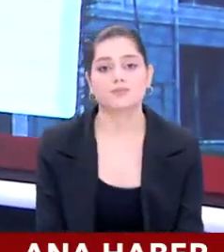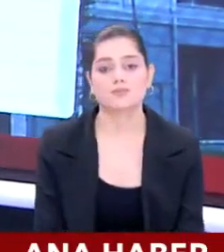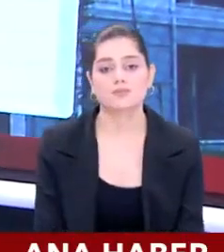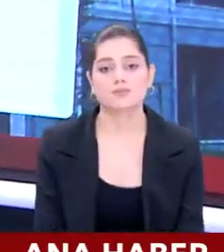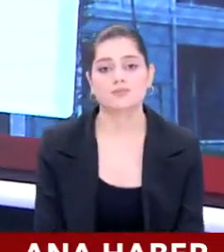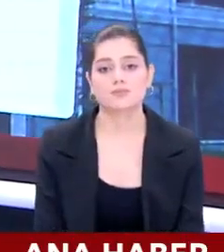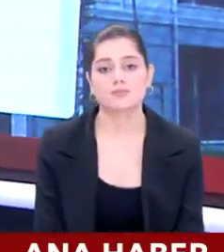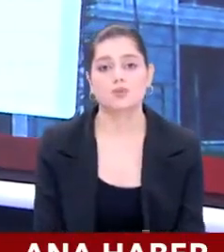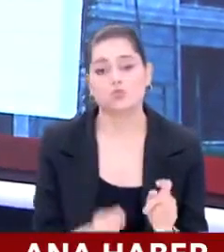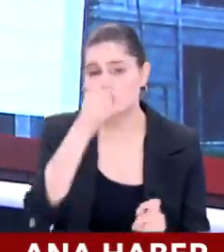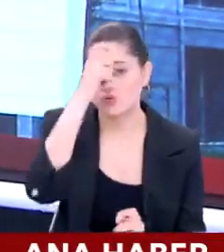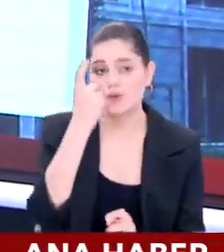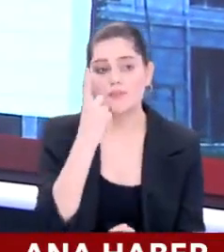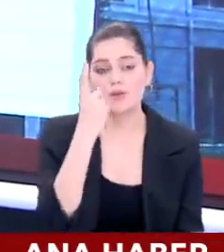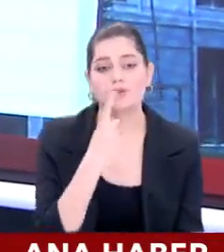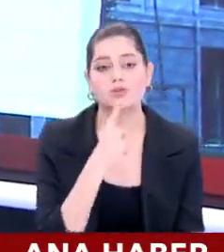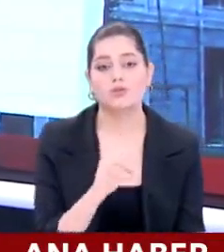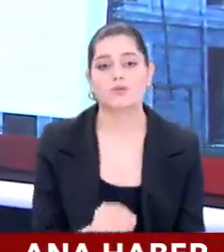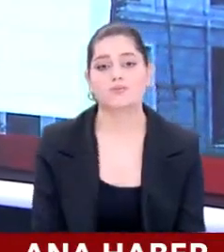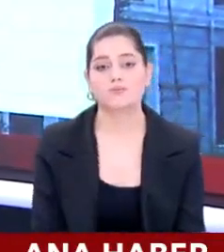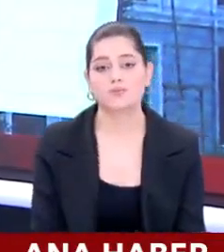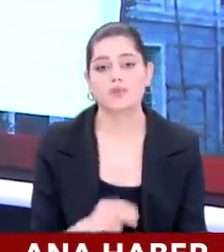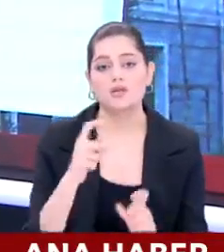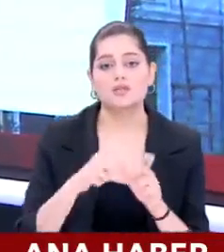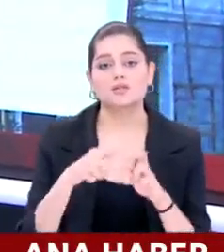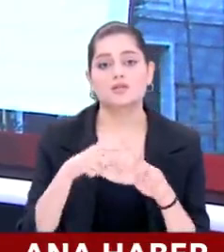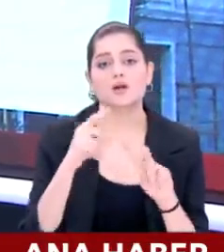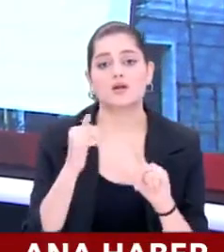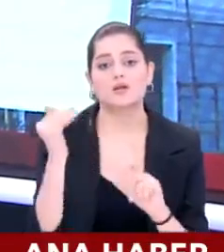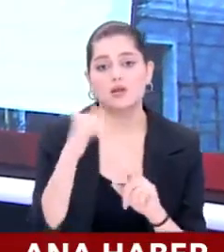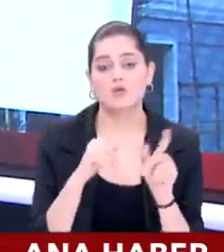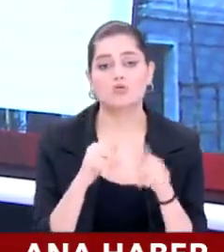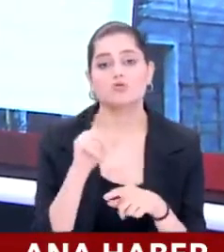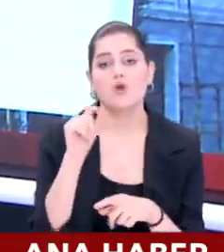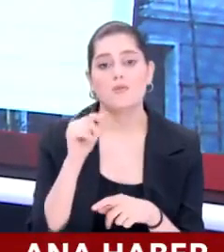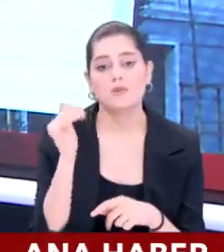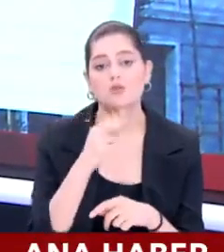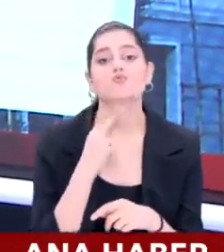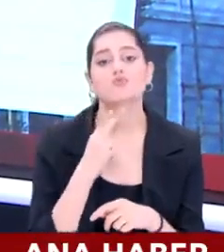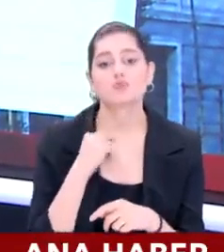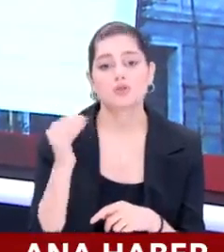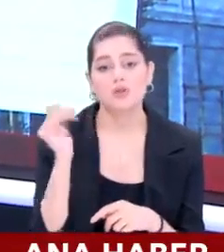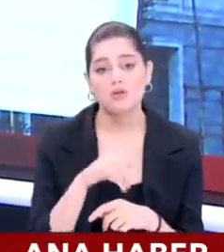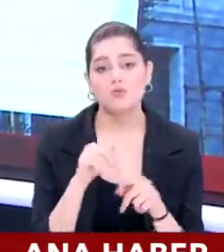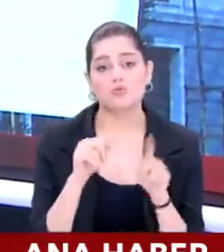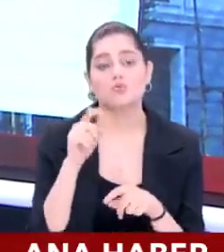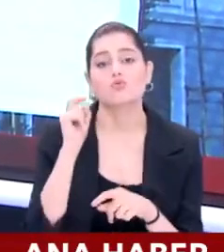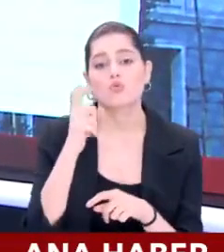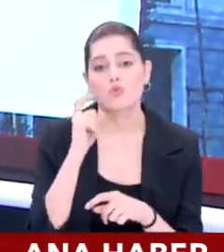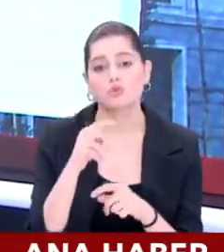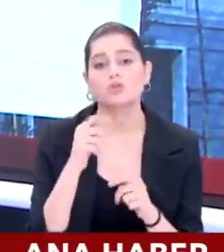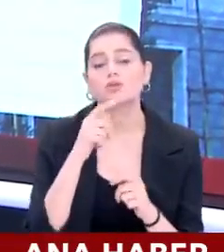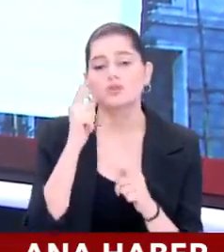Birinci Türkiye bakınız arkasından İsrail geliyor %11 sonra Rusya geliyor %9,7